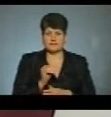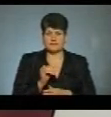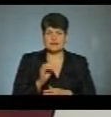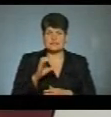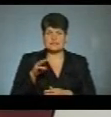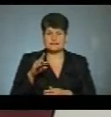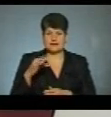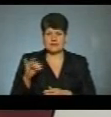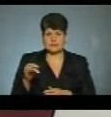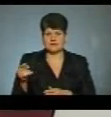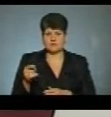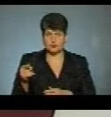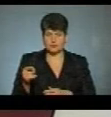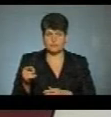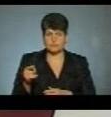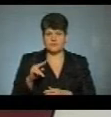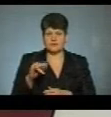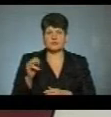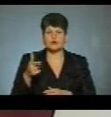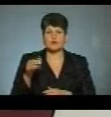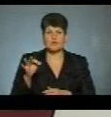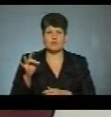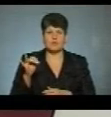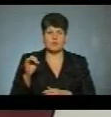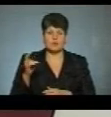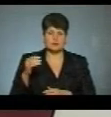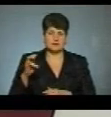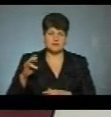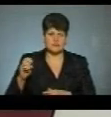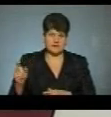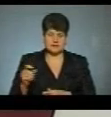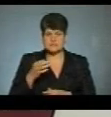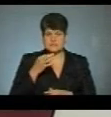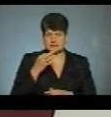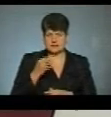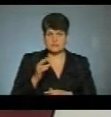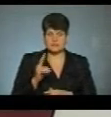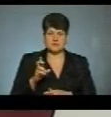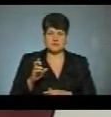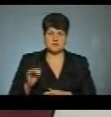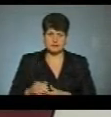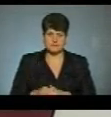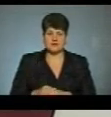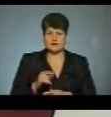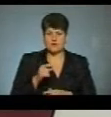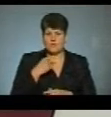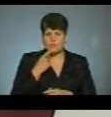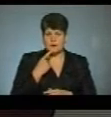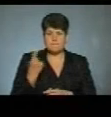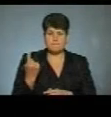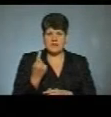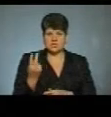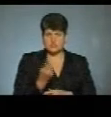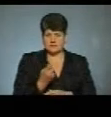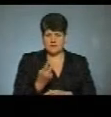М-12-3 Тернопіль-Кропивницький-Знам'ятка у Підгродньому. Про це повідомила речниця патрульної поліції області Катерина Василига. За її словами, перших